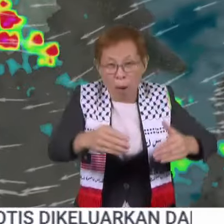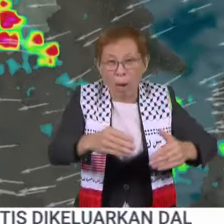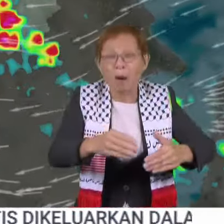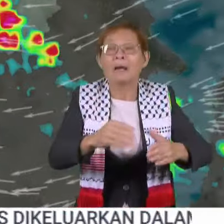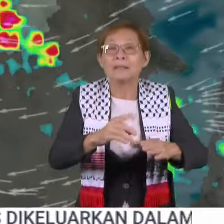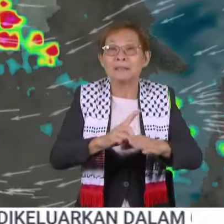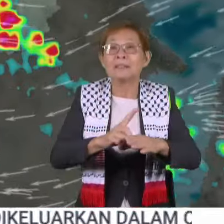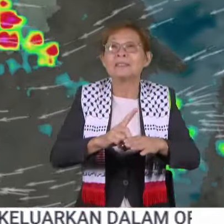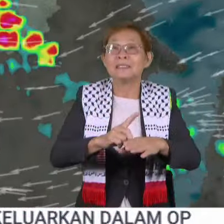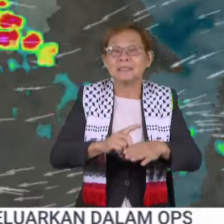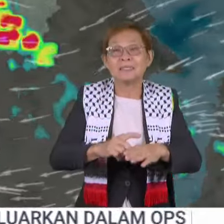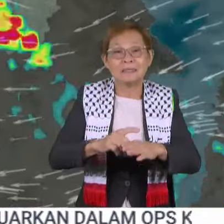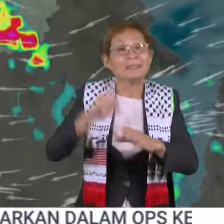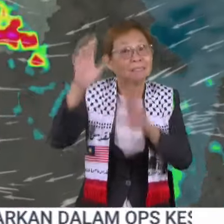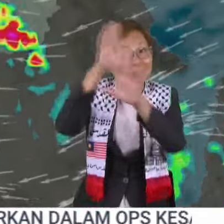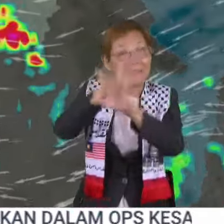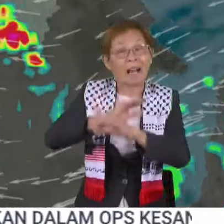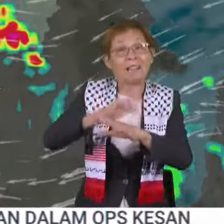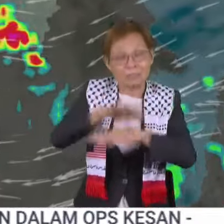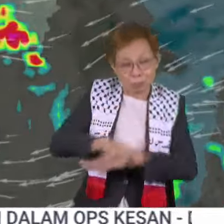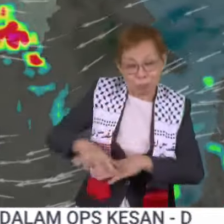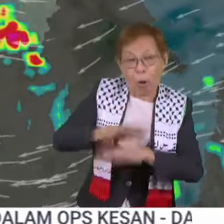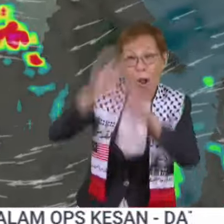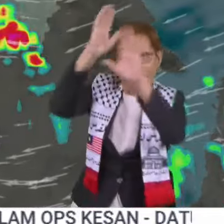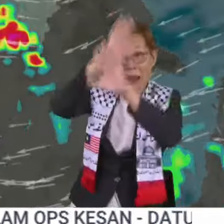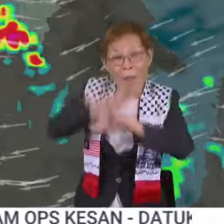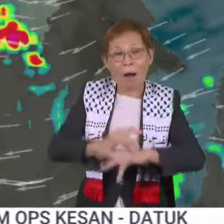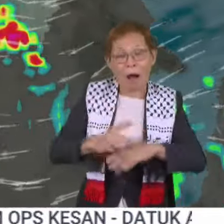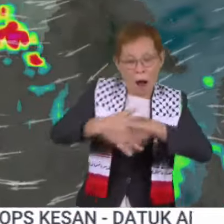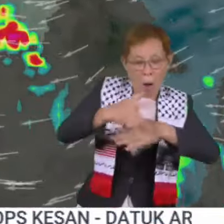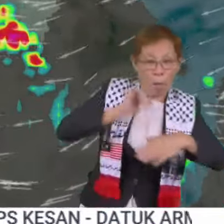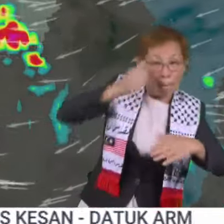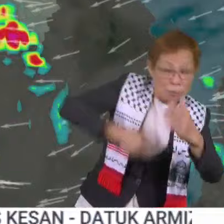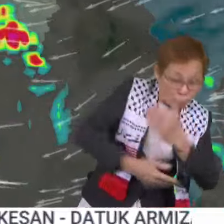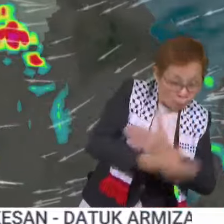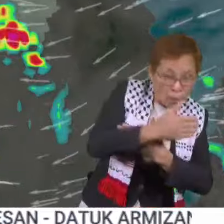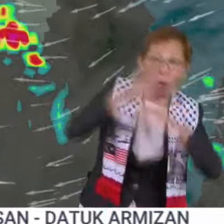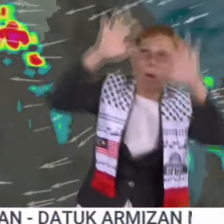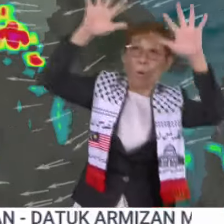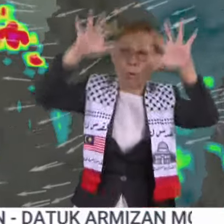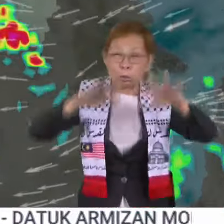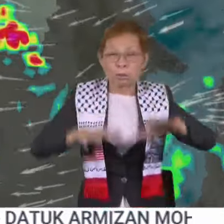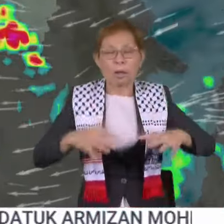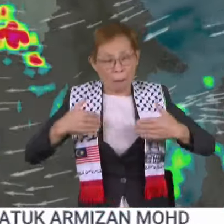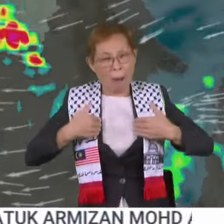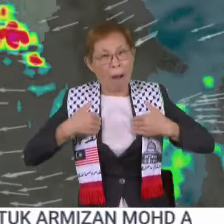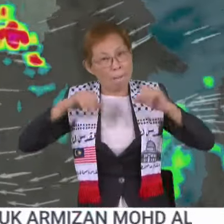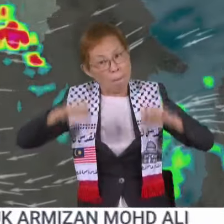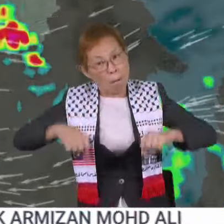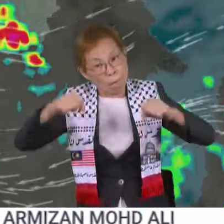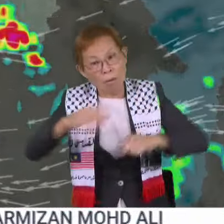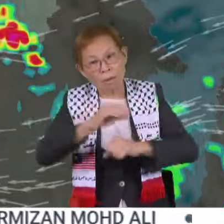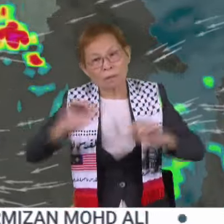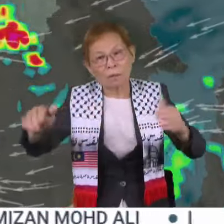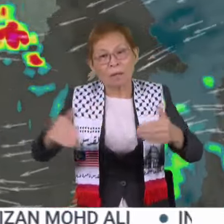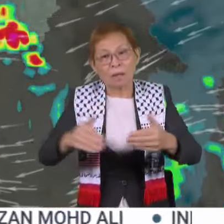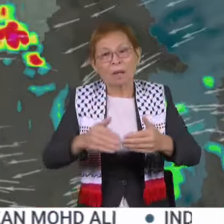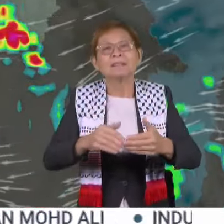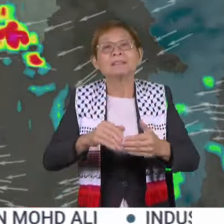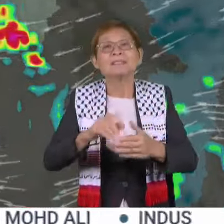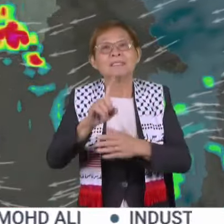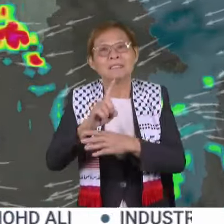bahagian pedalaman Sarawak dan seterusnya pula menjelang ke awal pagi nanti keadaan cuaca hujan masih lagi berpotensi terama untuk berlaku di